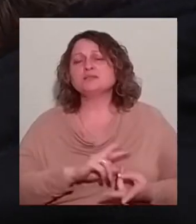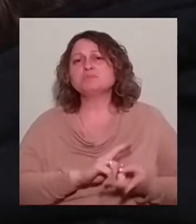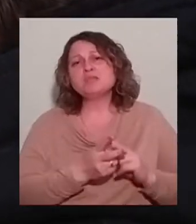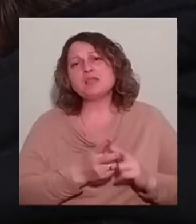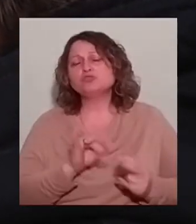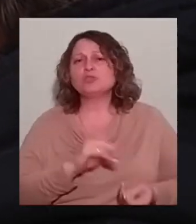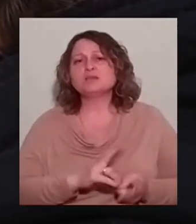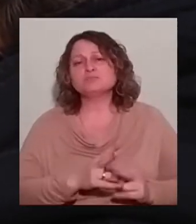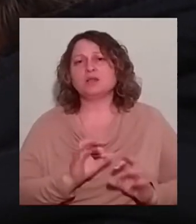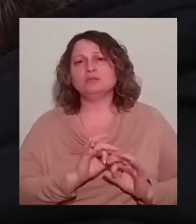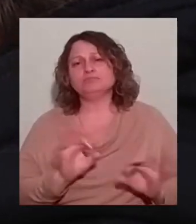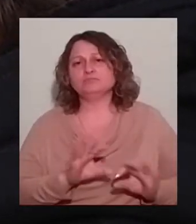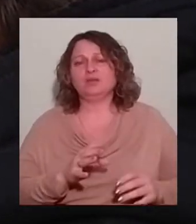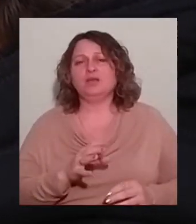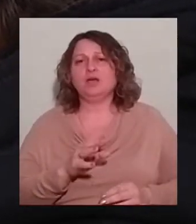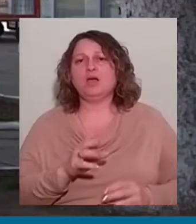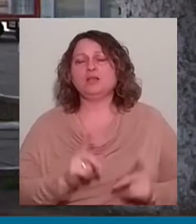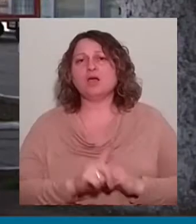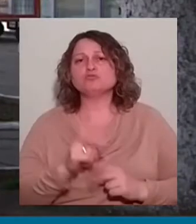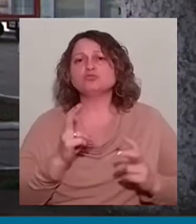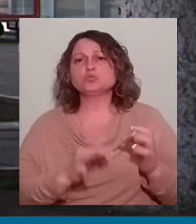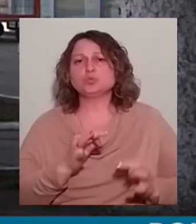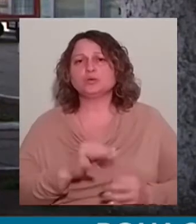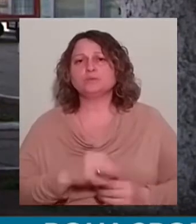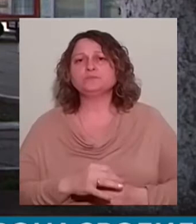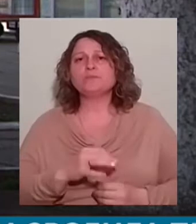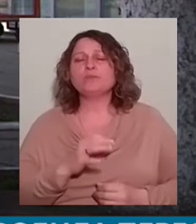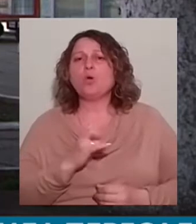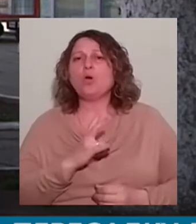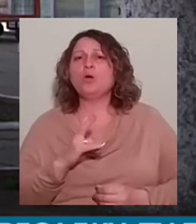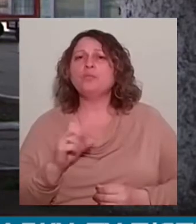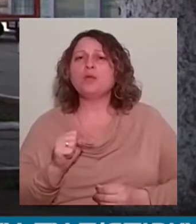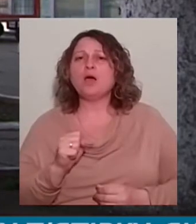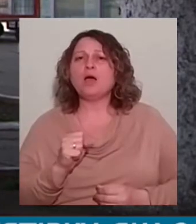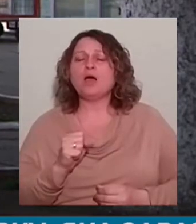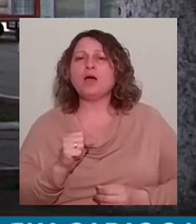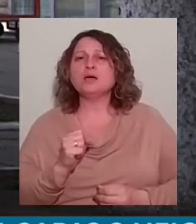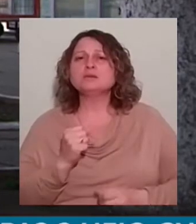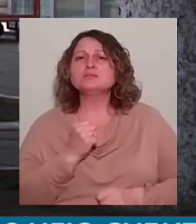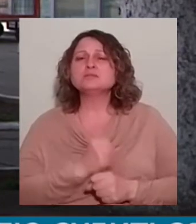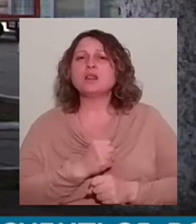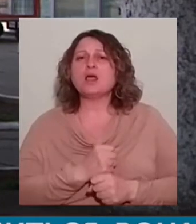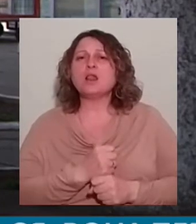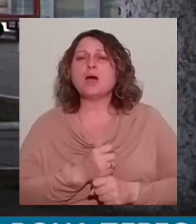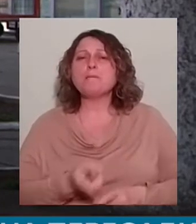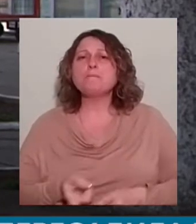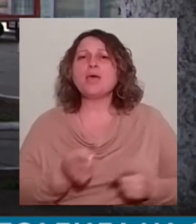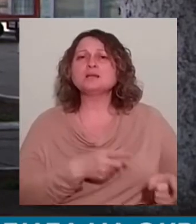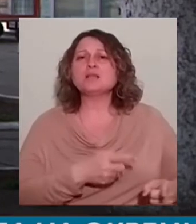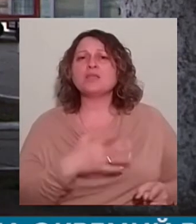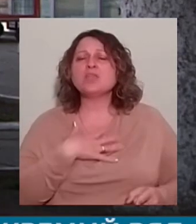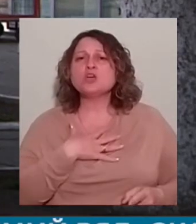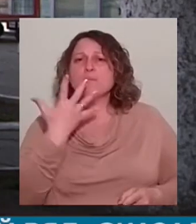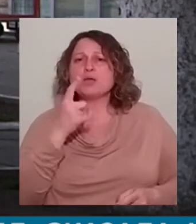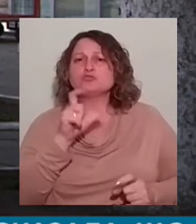дітей після початку розгляду справи у суді. Вона зробила пересадку, вона от нашу п'ятерку, яка з нею зараз судиться, вона